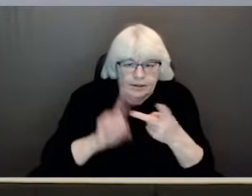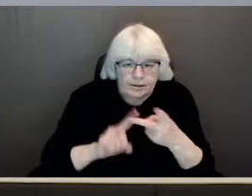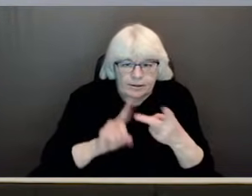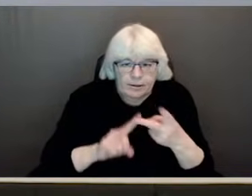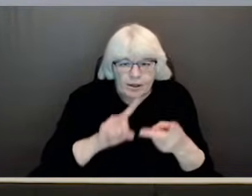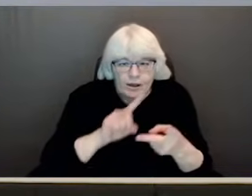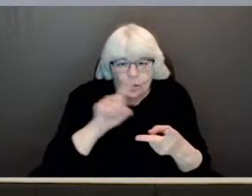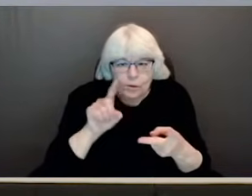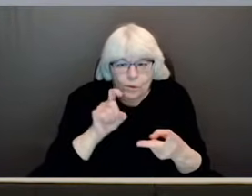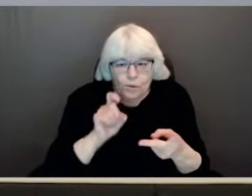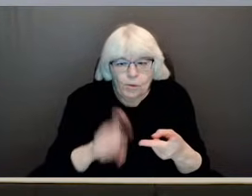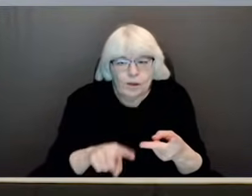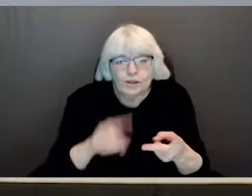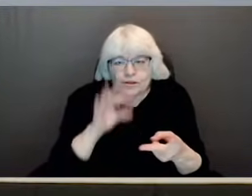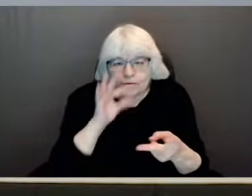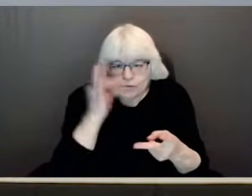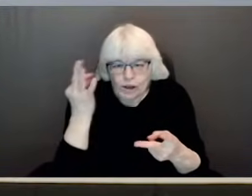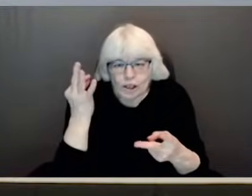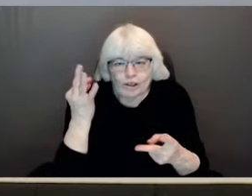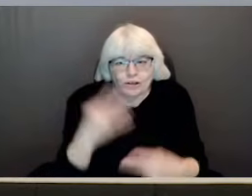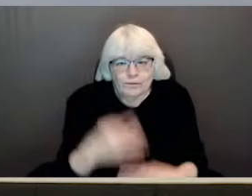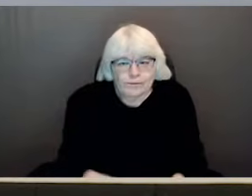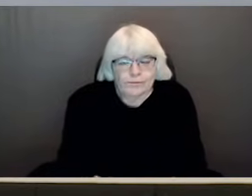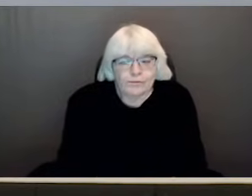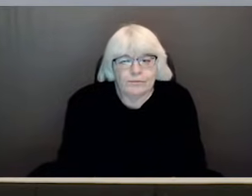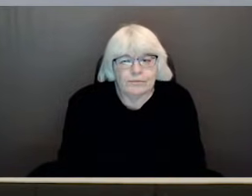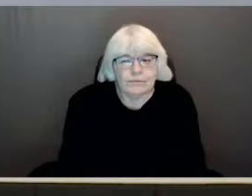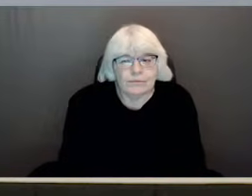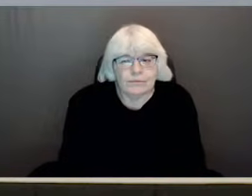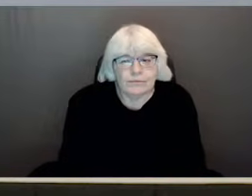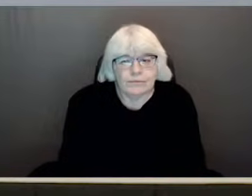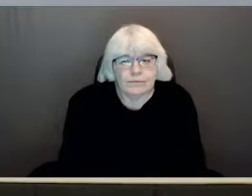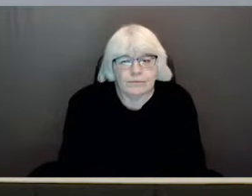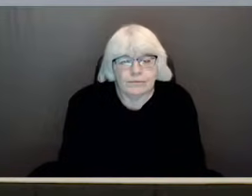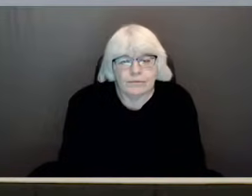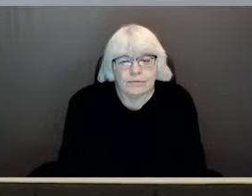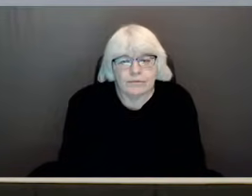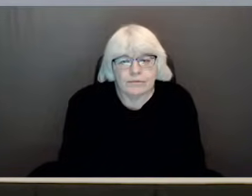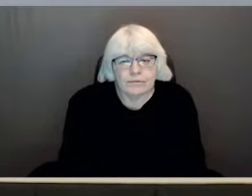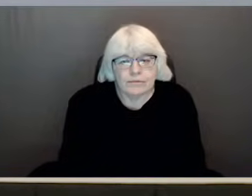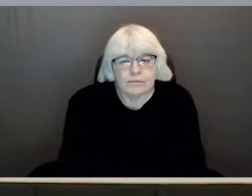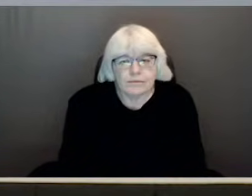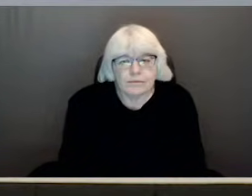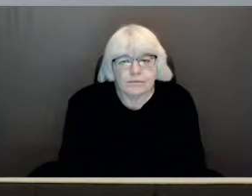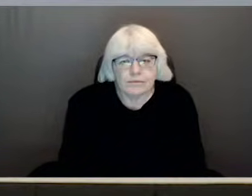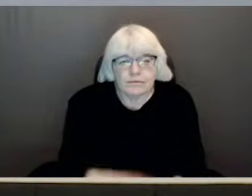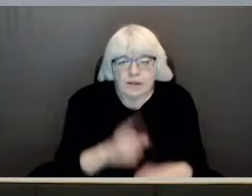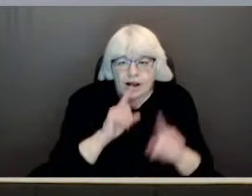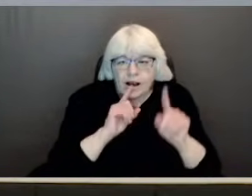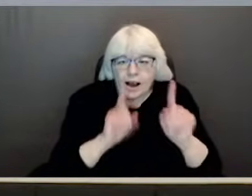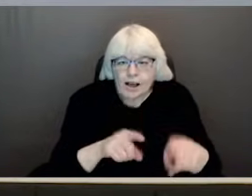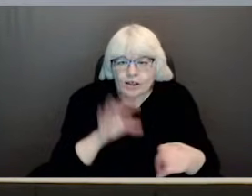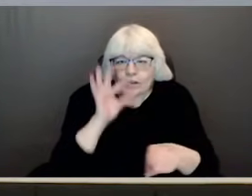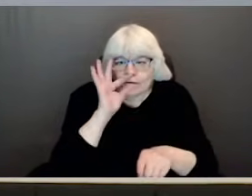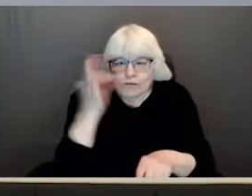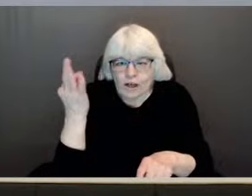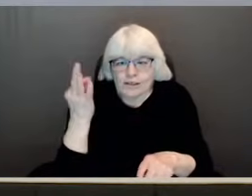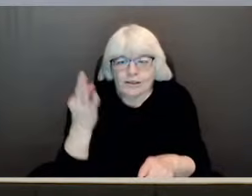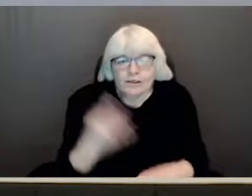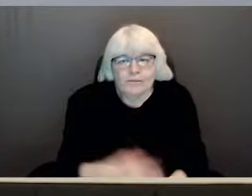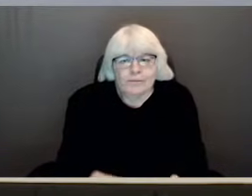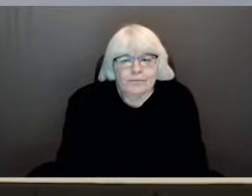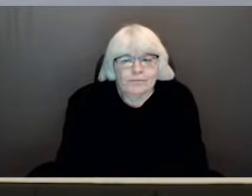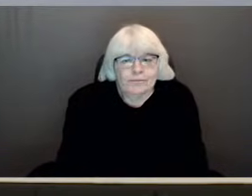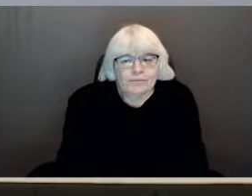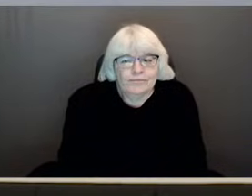dans les prochains jours, mais on a quand même l'impression que ça prend un petit peu de retard, sa sortie. Le QR code, c'est déjà